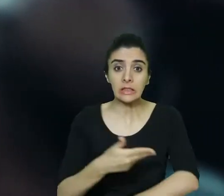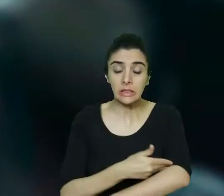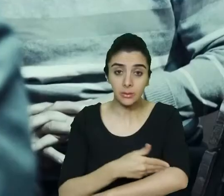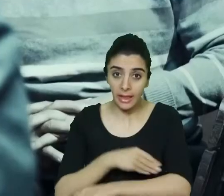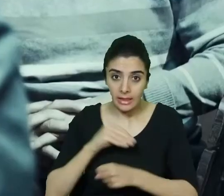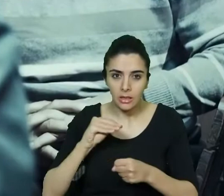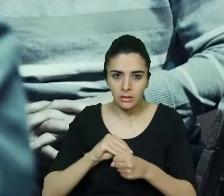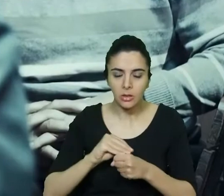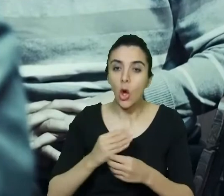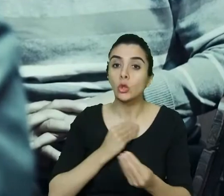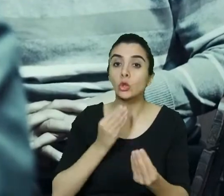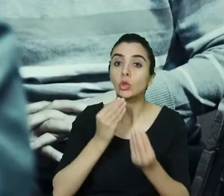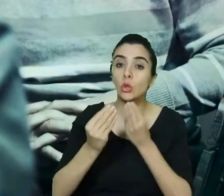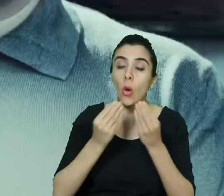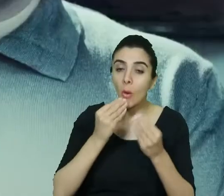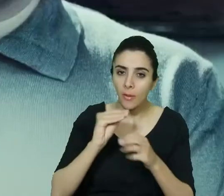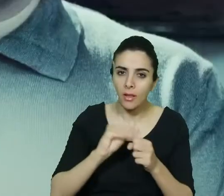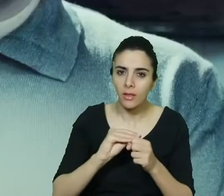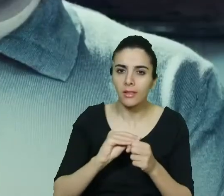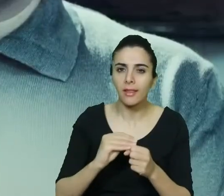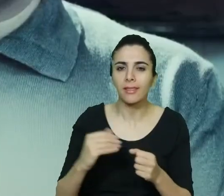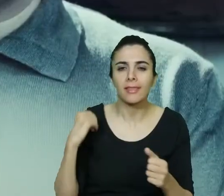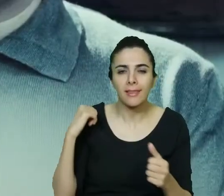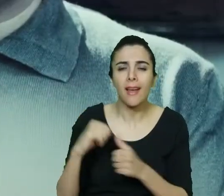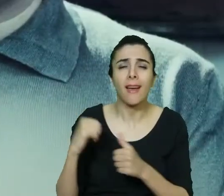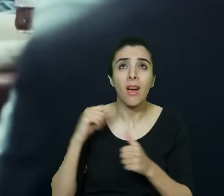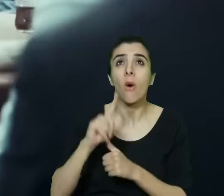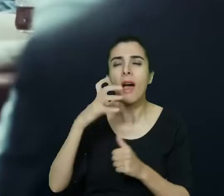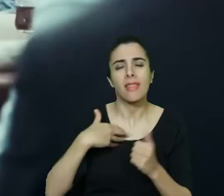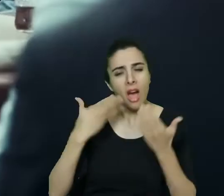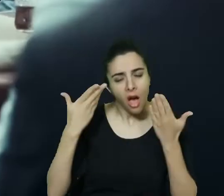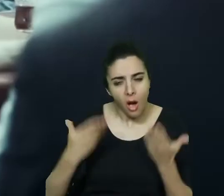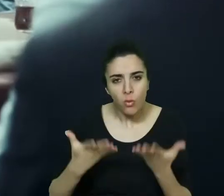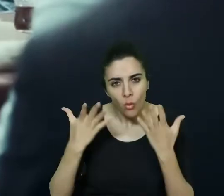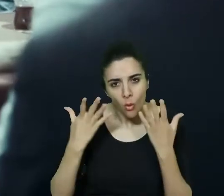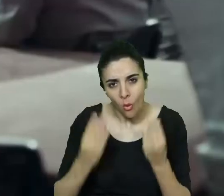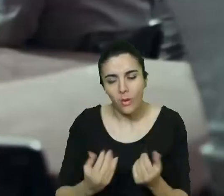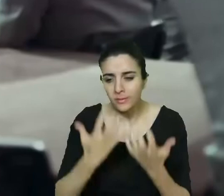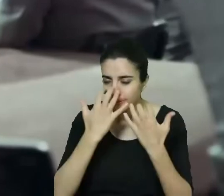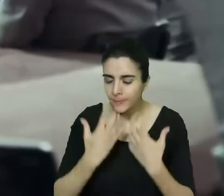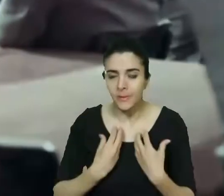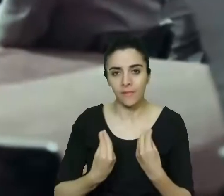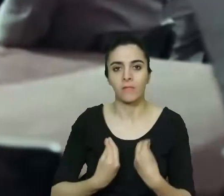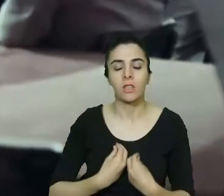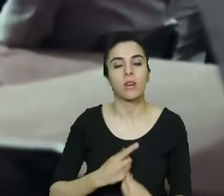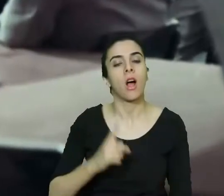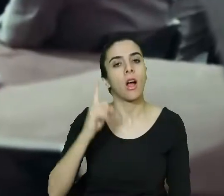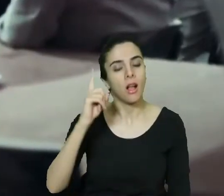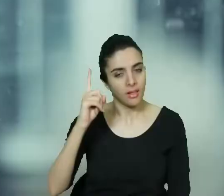hizmetlerimizi, sohbetlerimizi dergah-ı izzetinde kabul eder. Makbul kıra. Allah Allah.